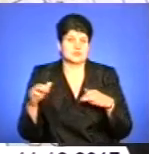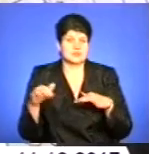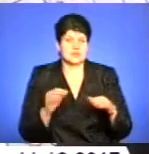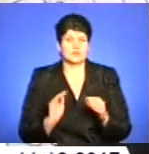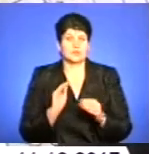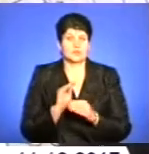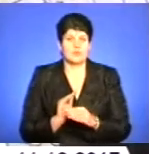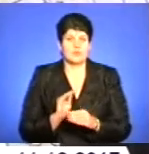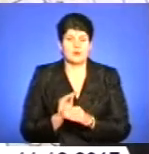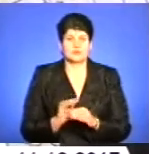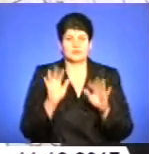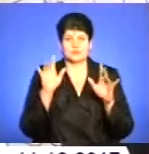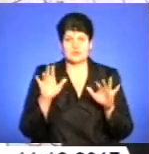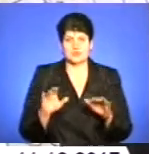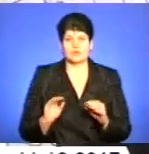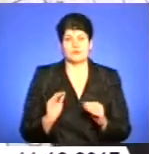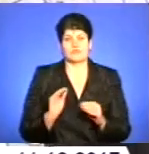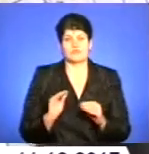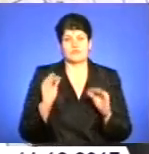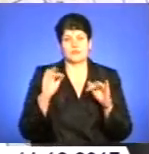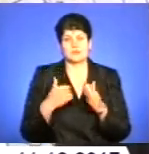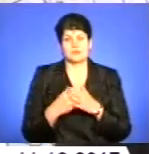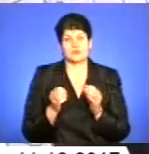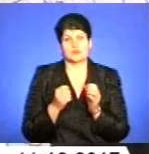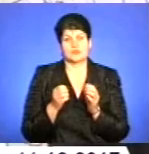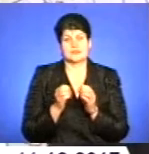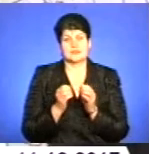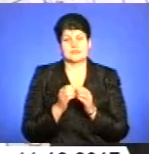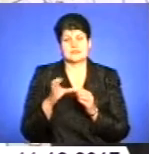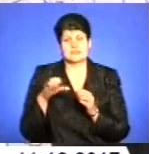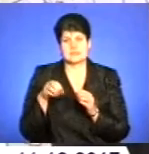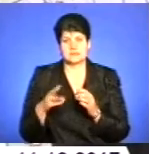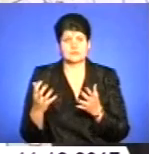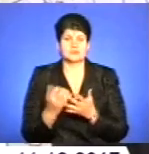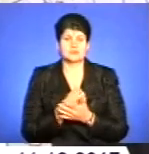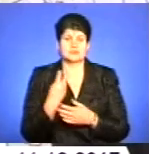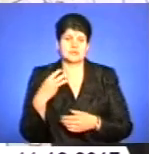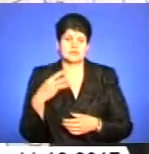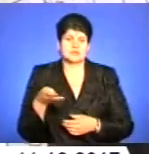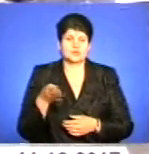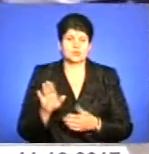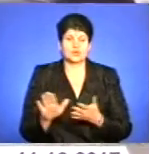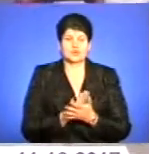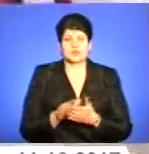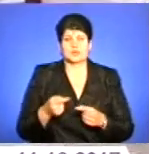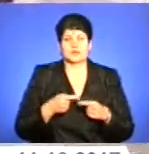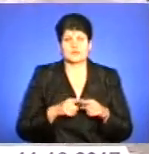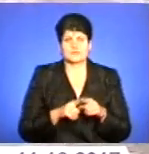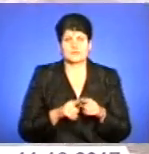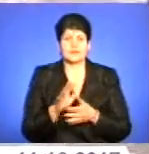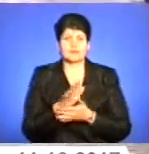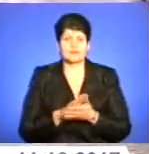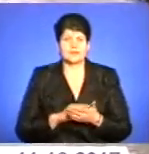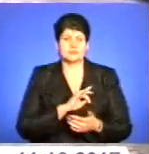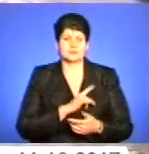зв'язку з тим, що снігу випало до 10 сантиметрів, вийшло більше 30 одиниць очисної техніки. Надалі у посиленому